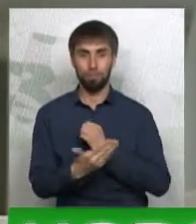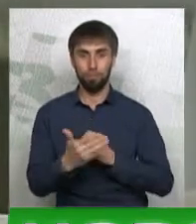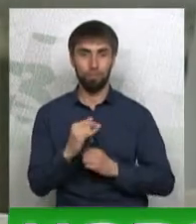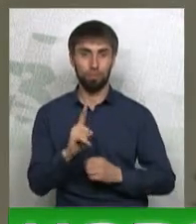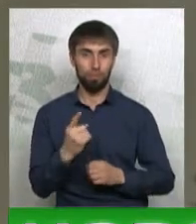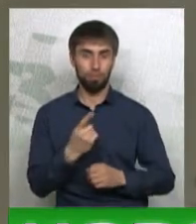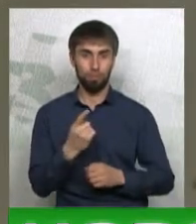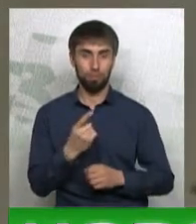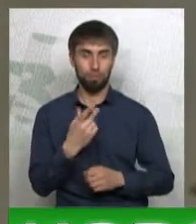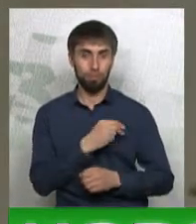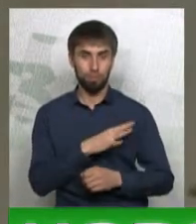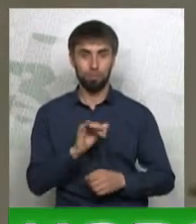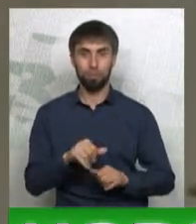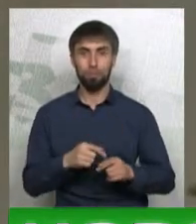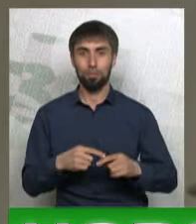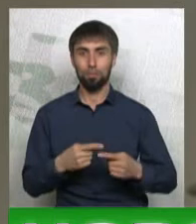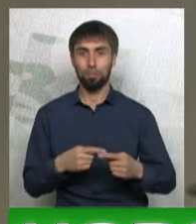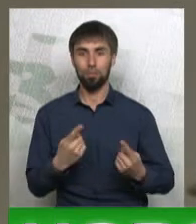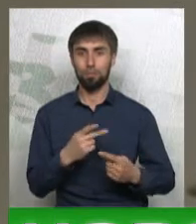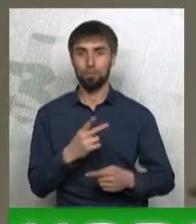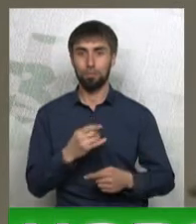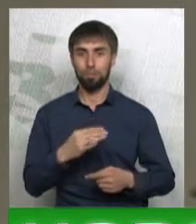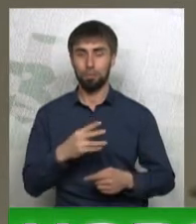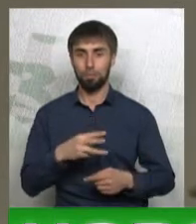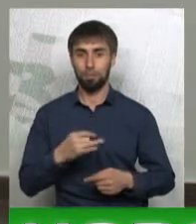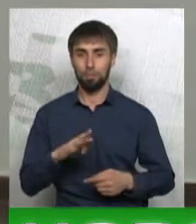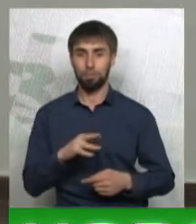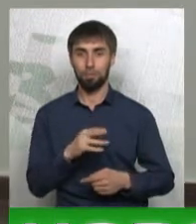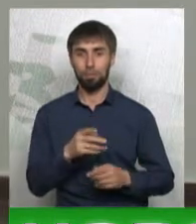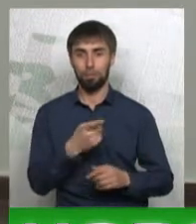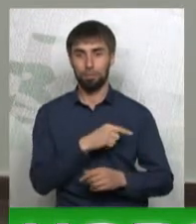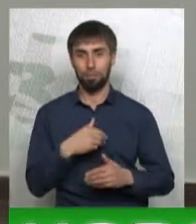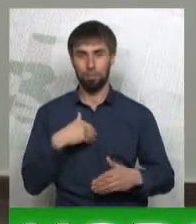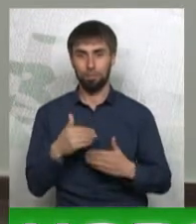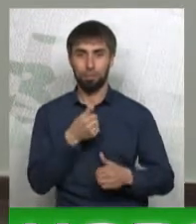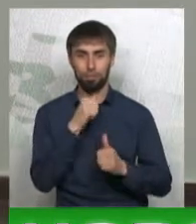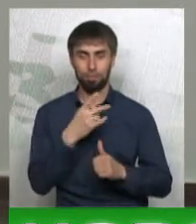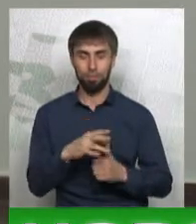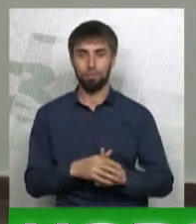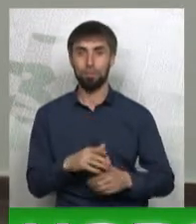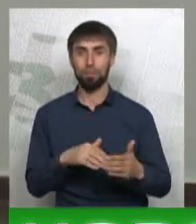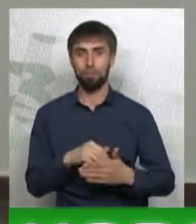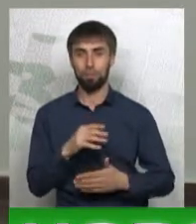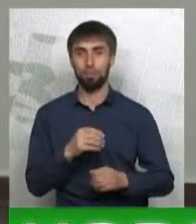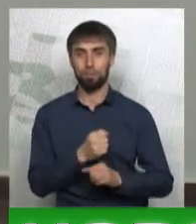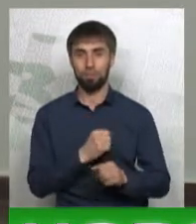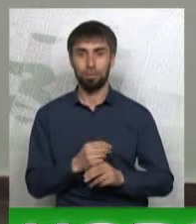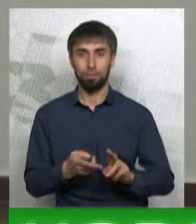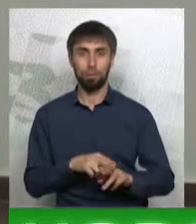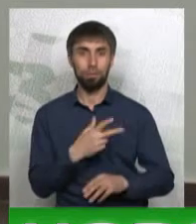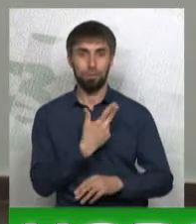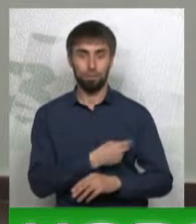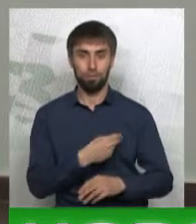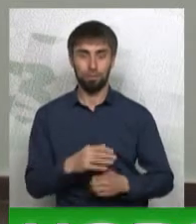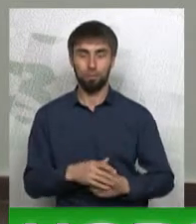первых непривитых может развиваться обширная пневмония. Врачи советуют не рисковать. Основной метод профилактики, конечно, это